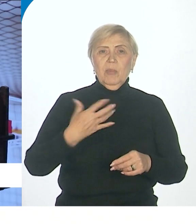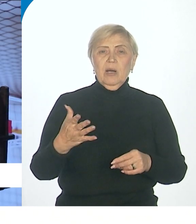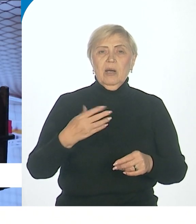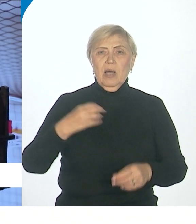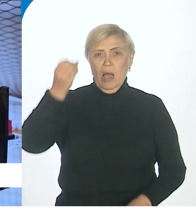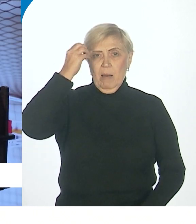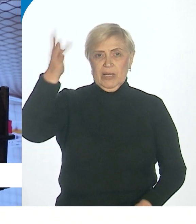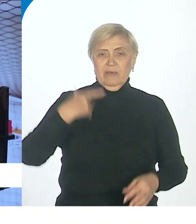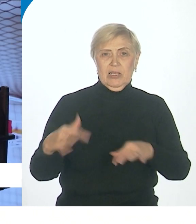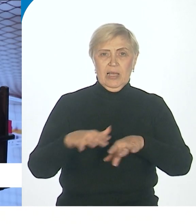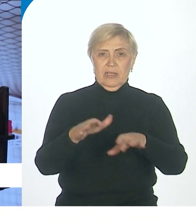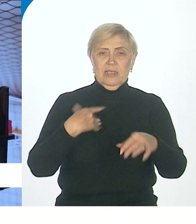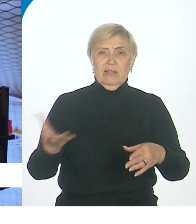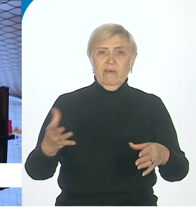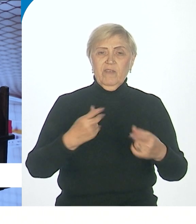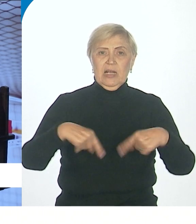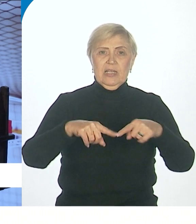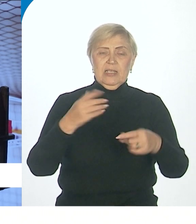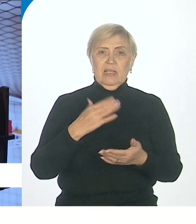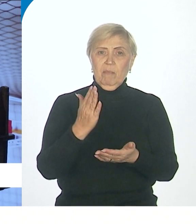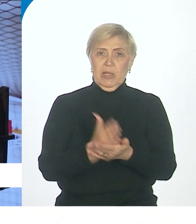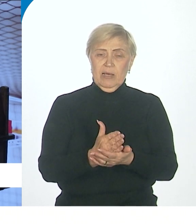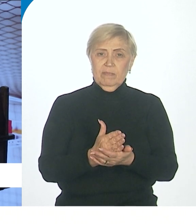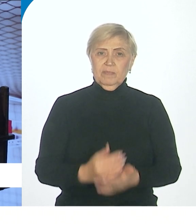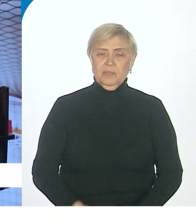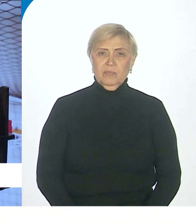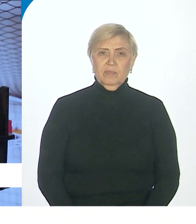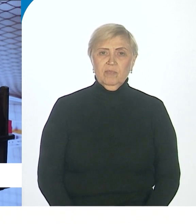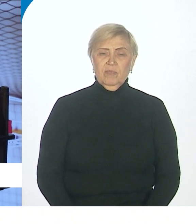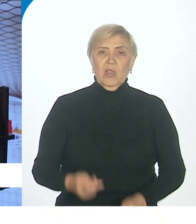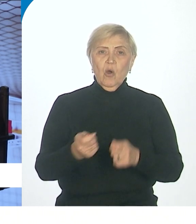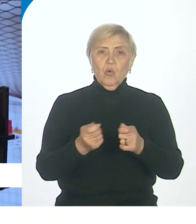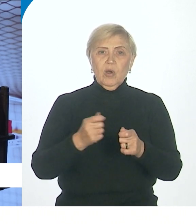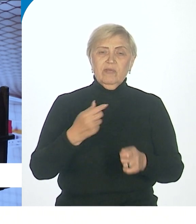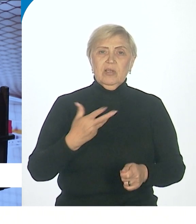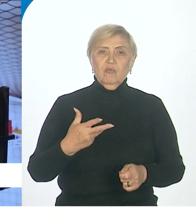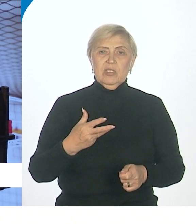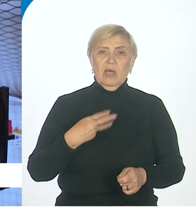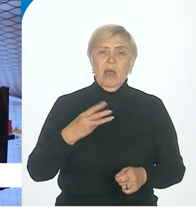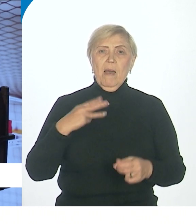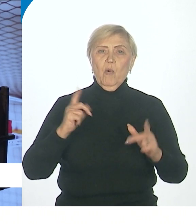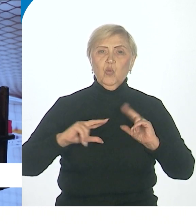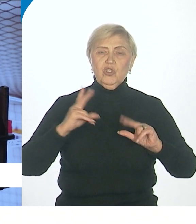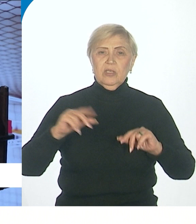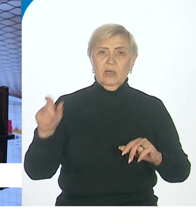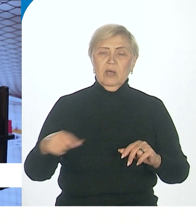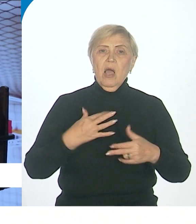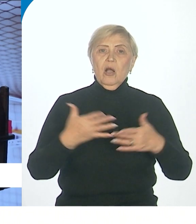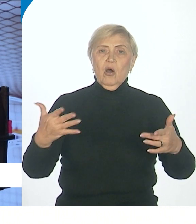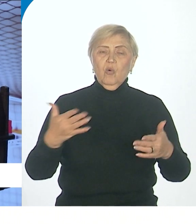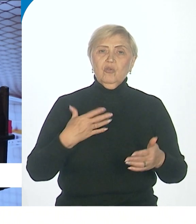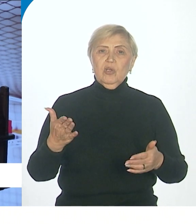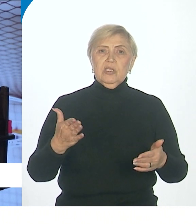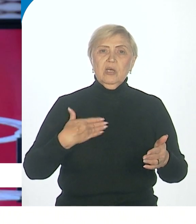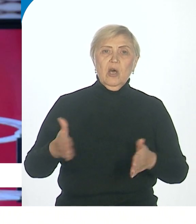образовательная деятельность в организациях осуществлялась, руководители и методисты должны понимать, какой дорожной картой мы